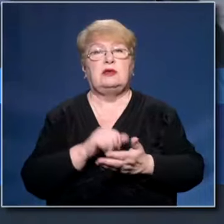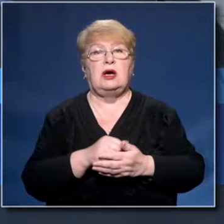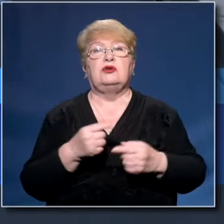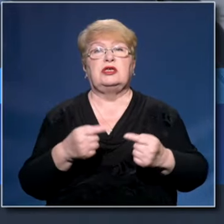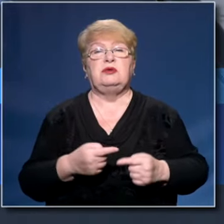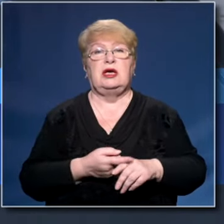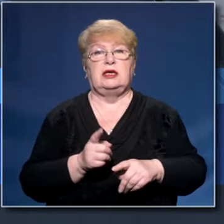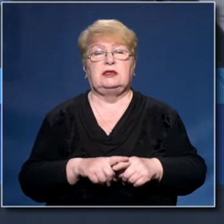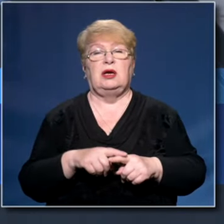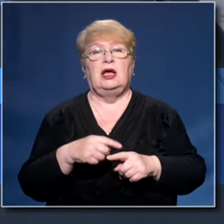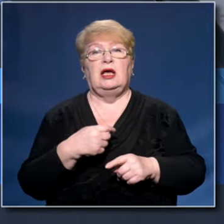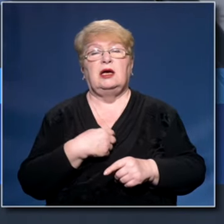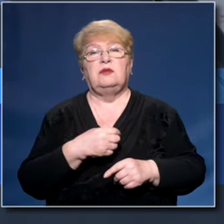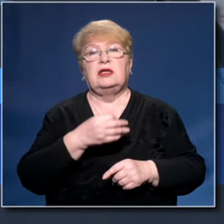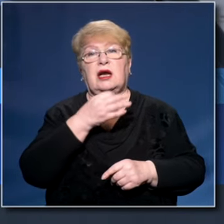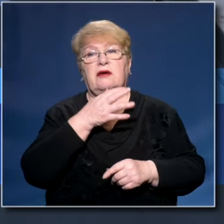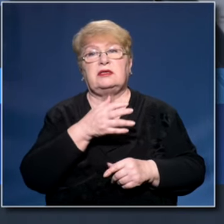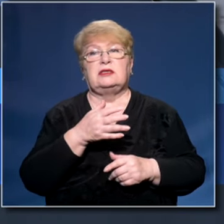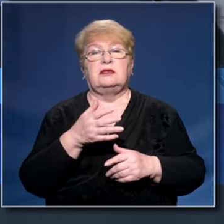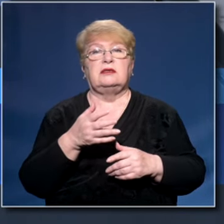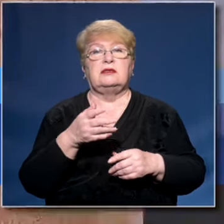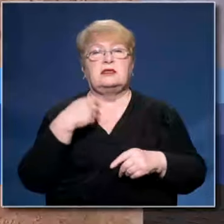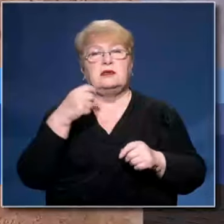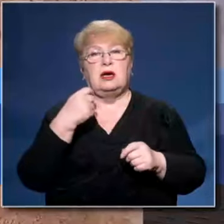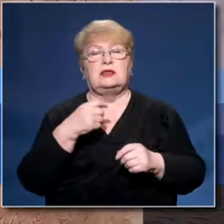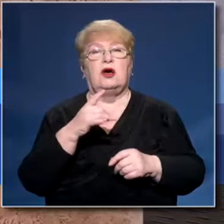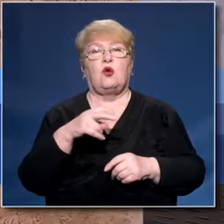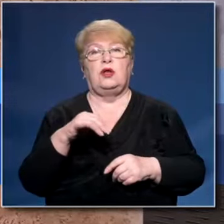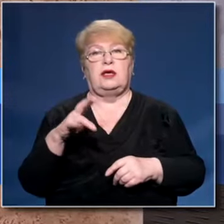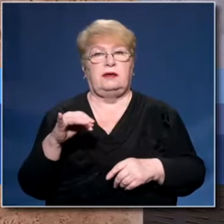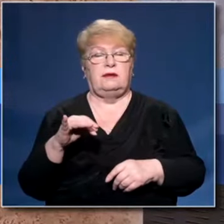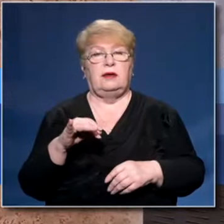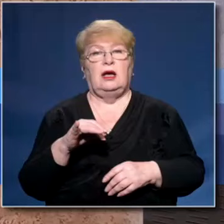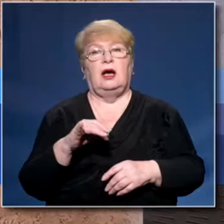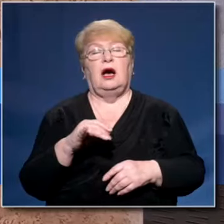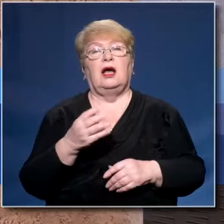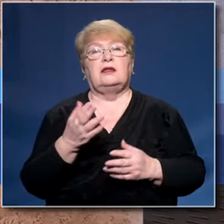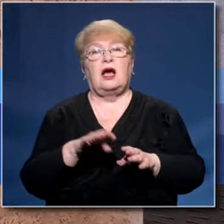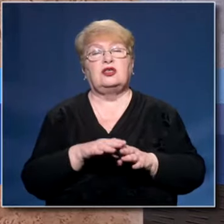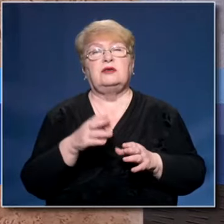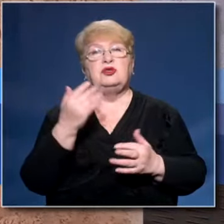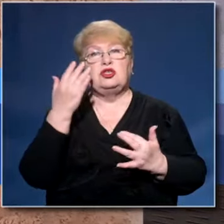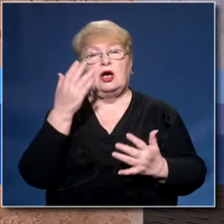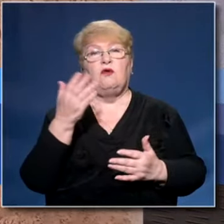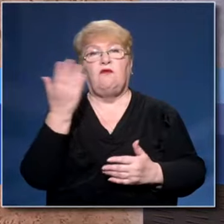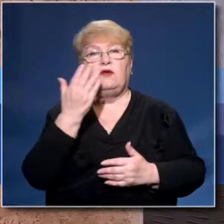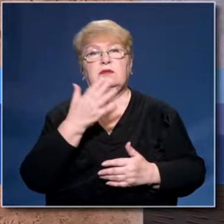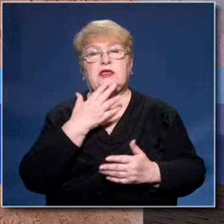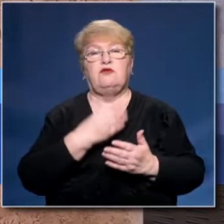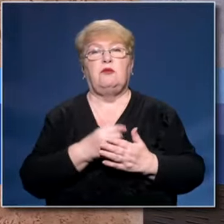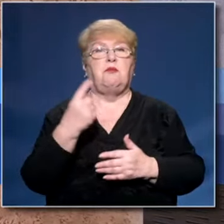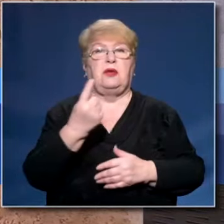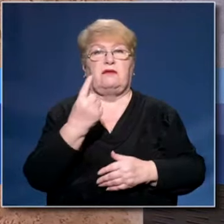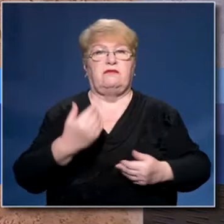занимаюсь именно вот этим Мне нравится именно ционные ролики снимать мотивирует людей Ну а также мечтает снять когда-нибудь